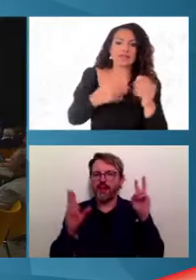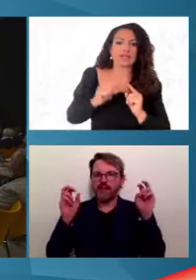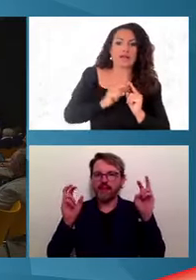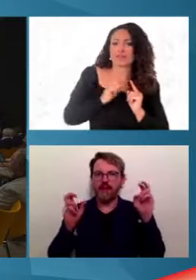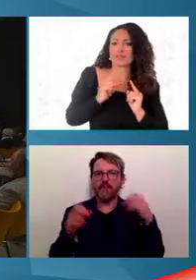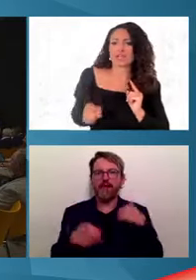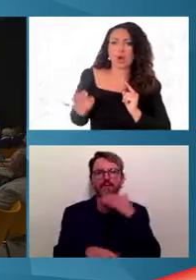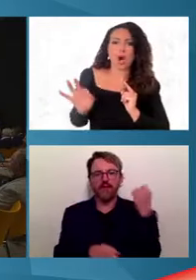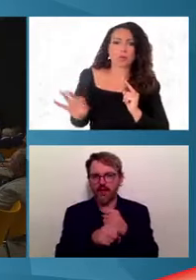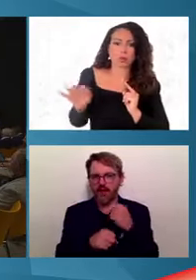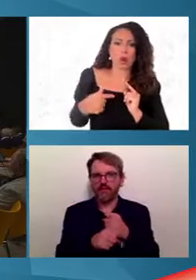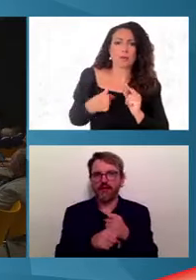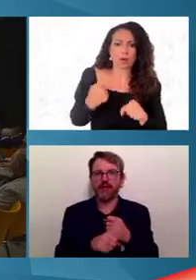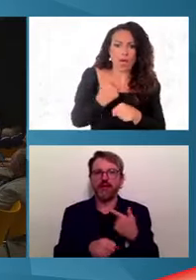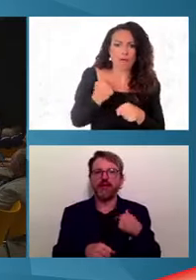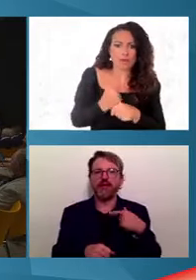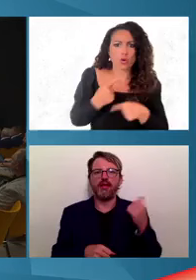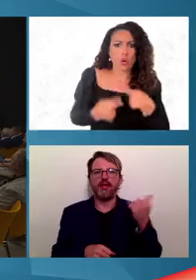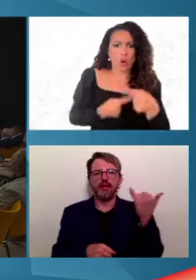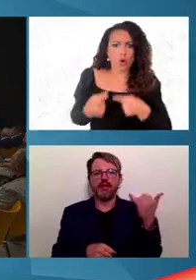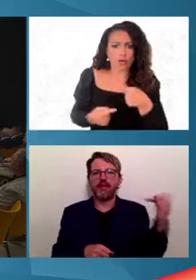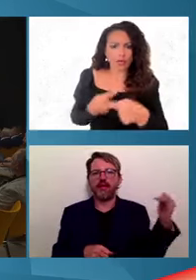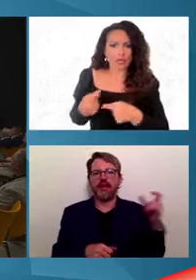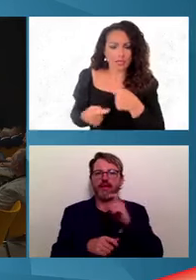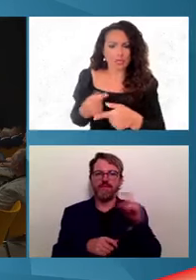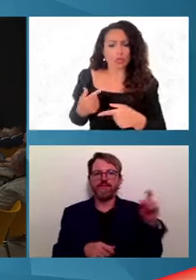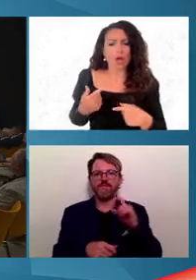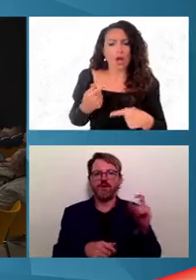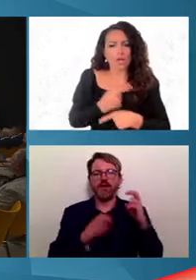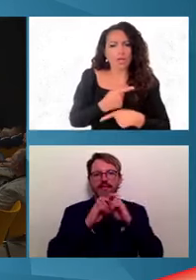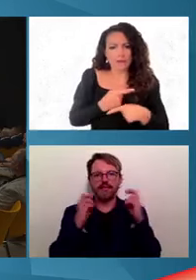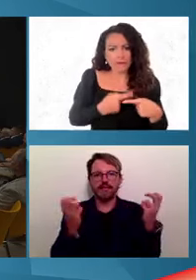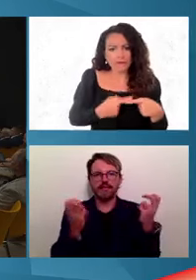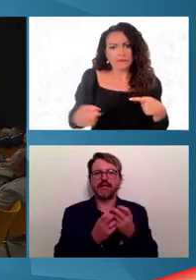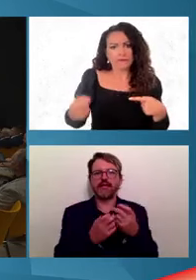erledigen sind. Wir werden jede Woche Sitzung haben, Beschlüsse der Landesregierung. Wir müssen